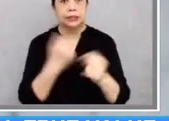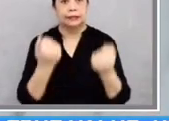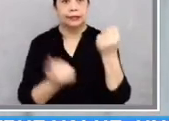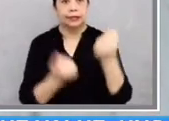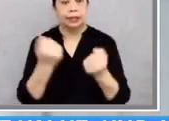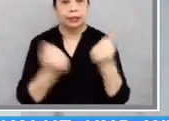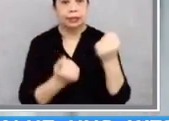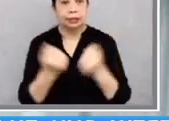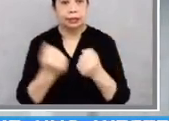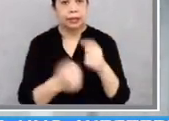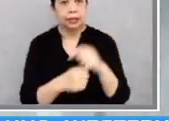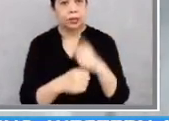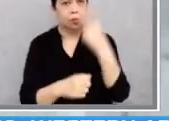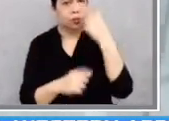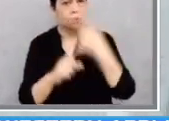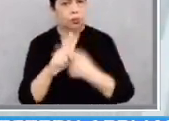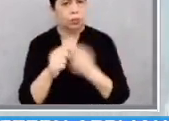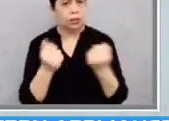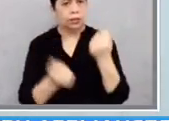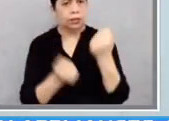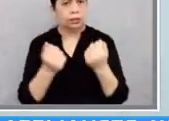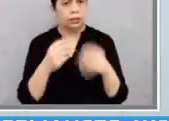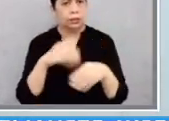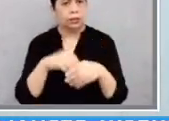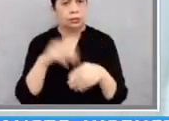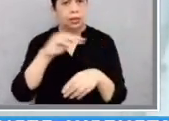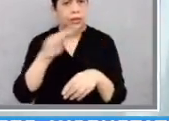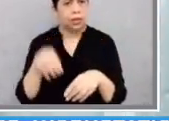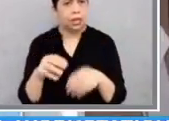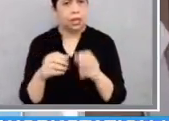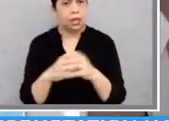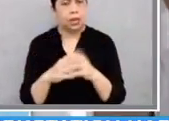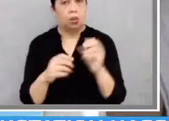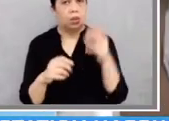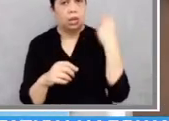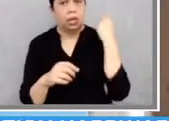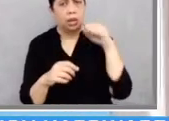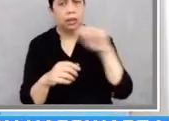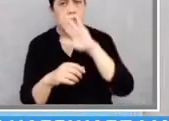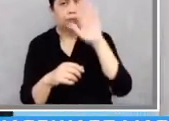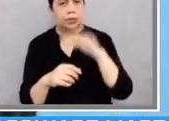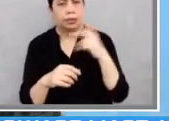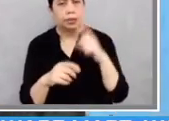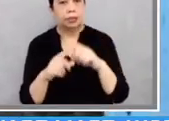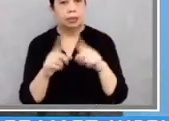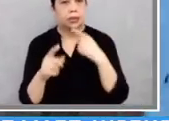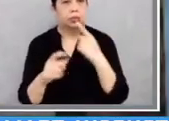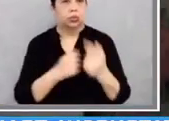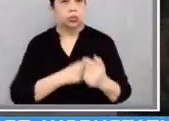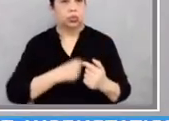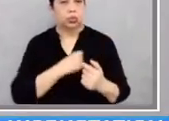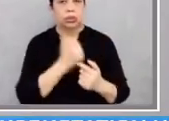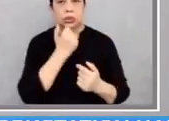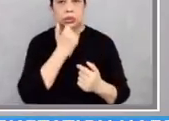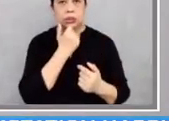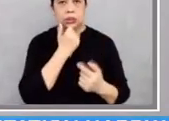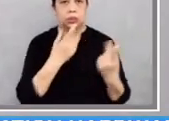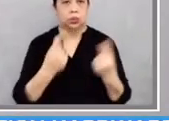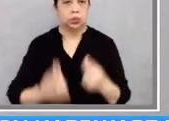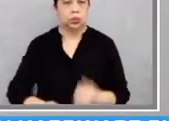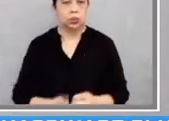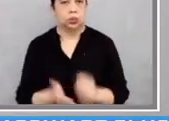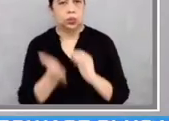na 2 buwan pa lang driver sa Maynila, wala siyang violation. Pero nagsisisi raw siya sa ginawa niya. Pasensya na po